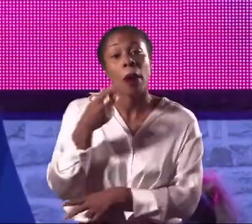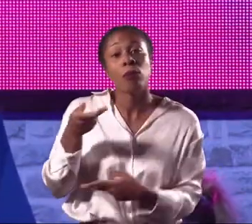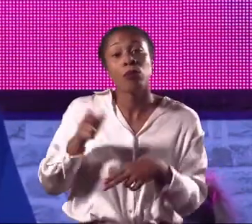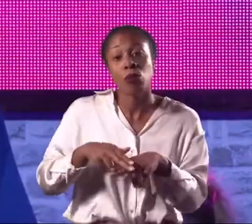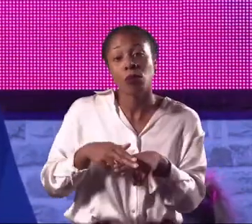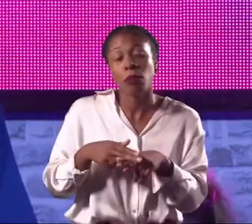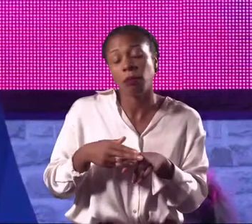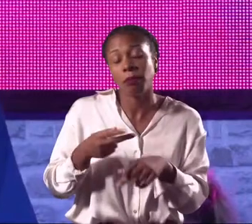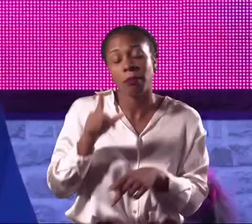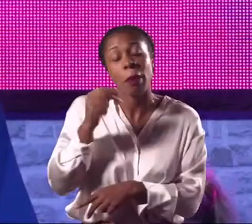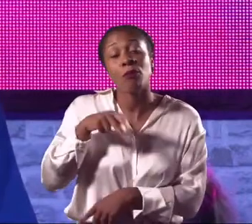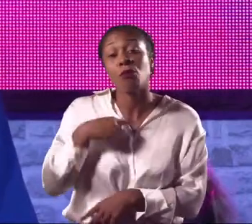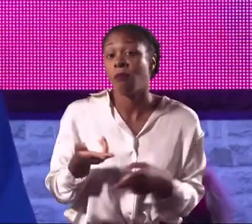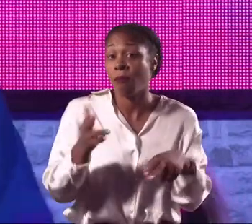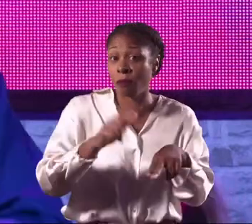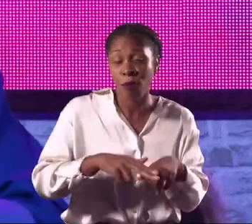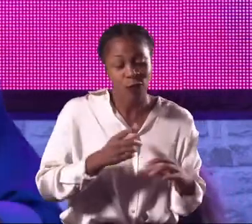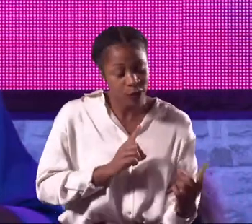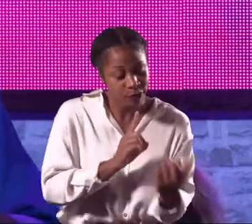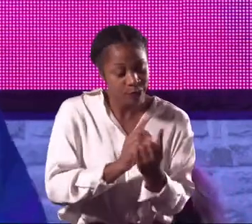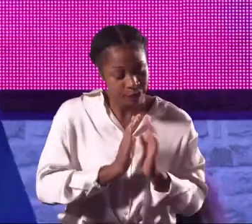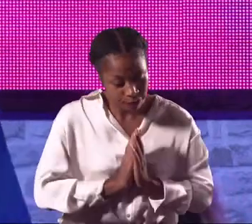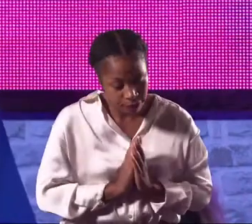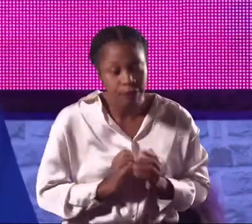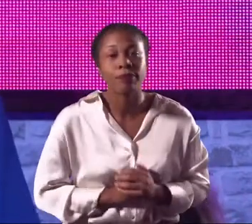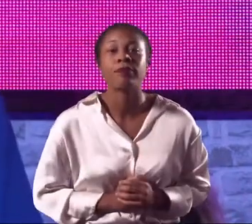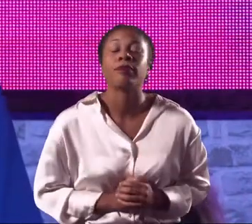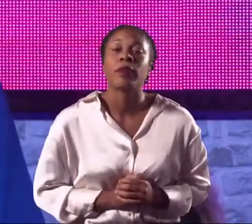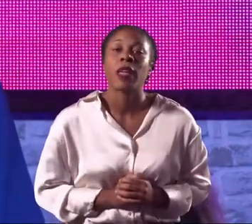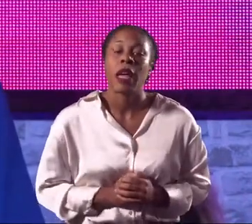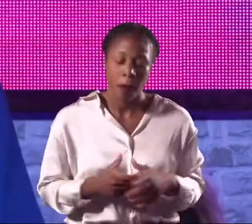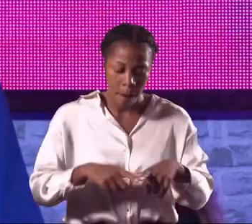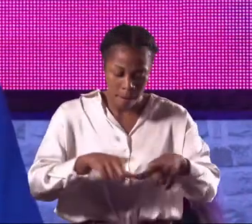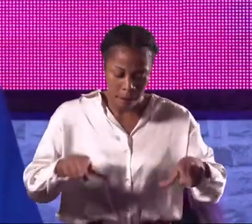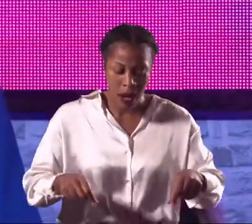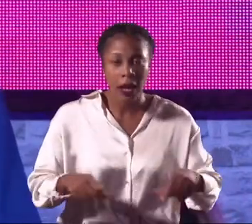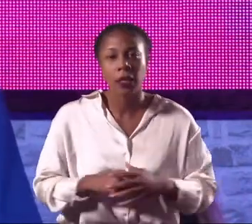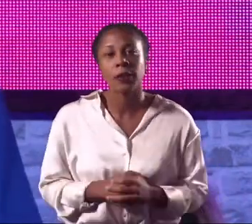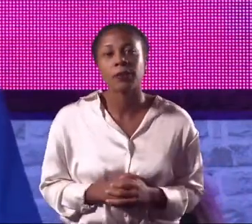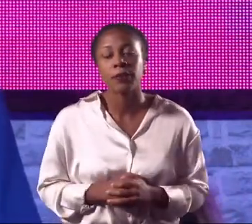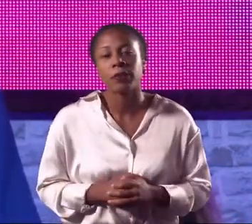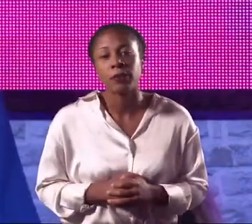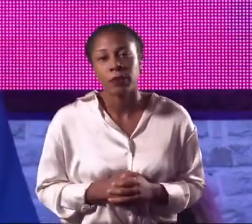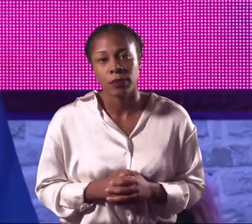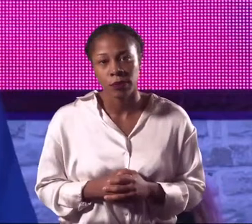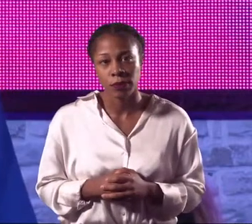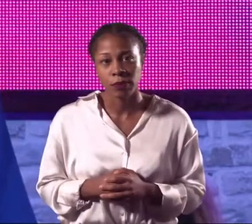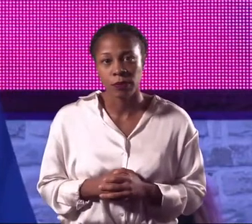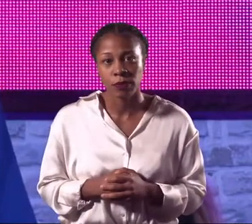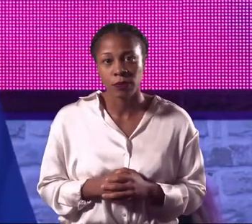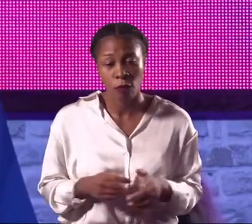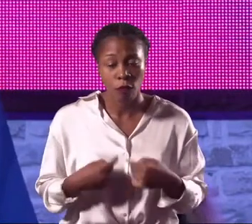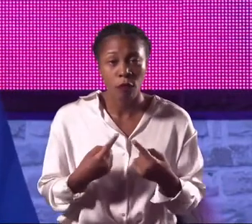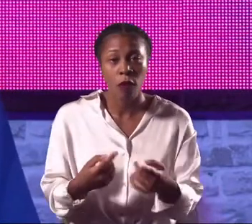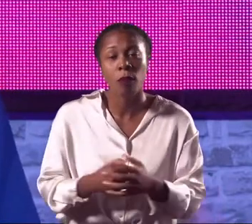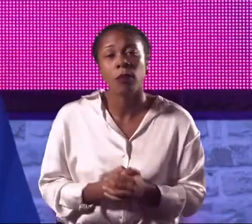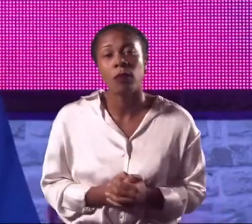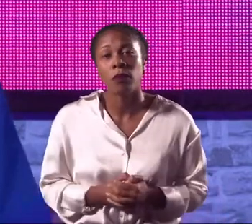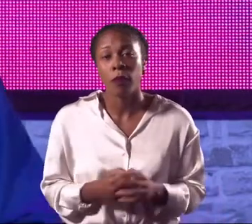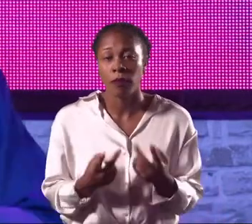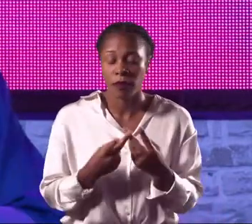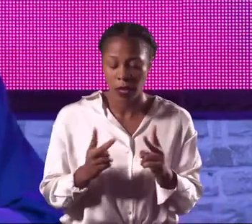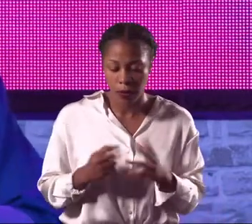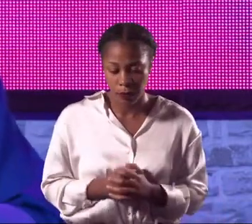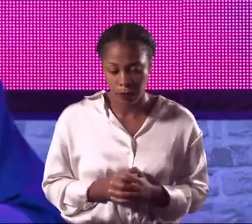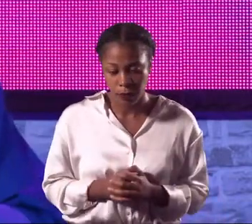Saint-Claude. Et je suis passé devant une plaque dans le Matouba de Louis Delgrès, où